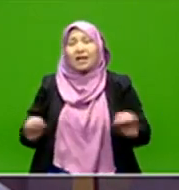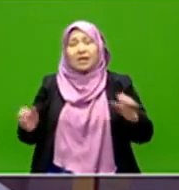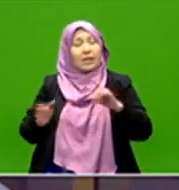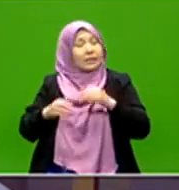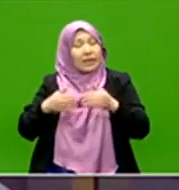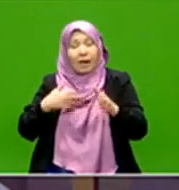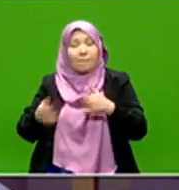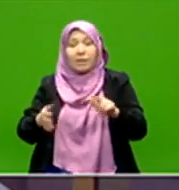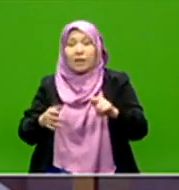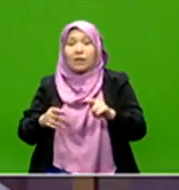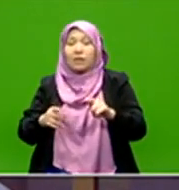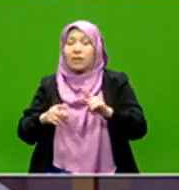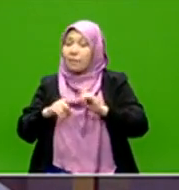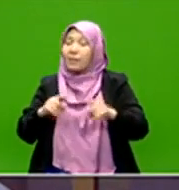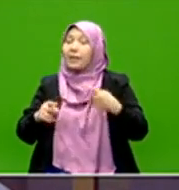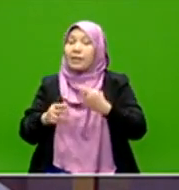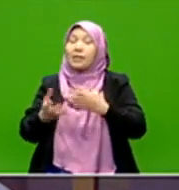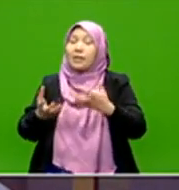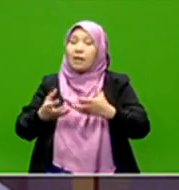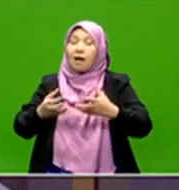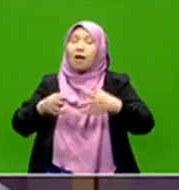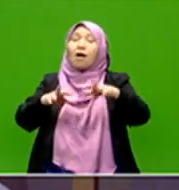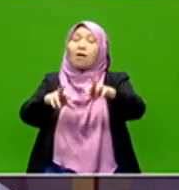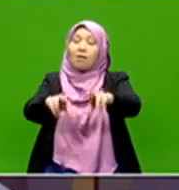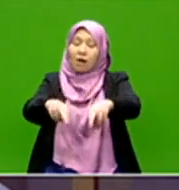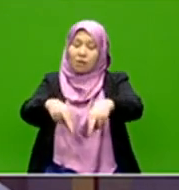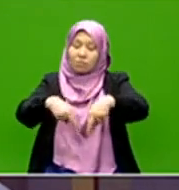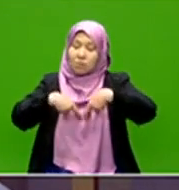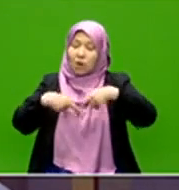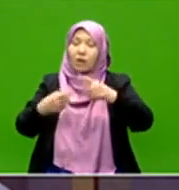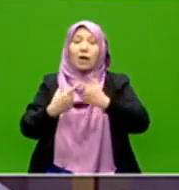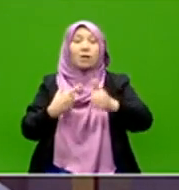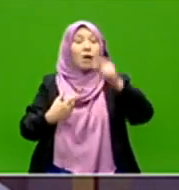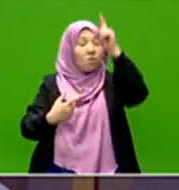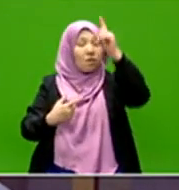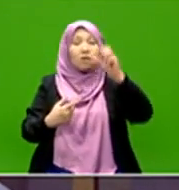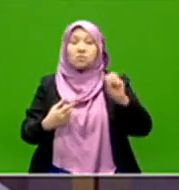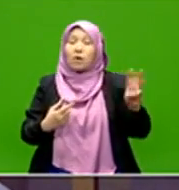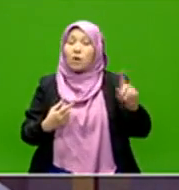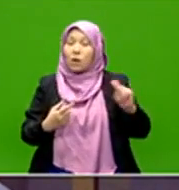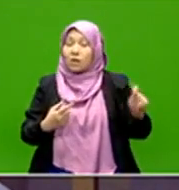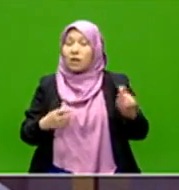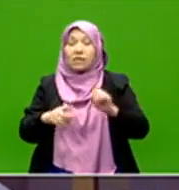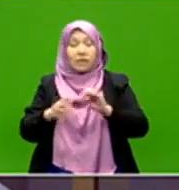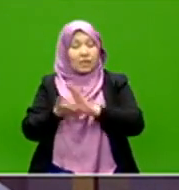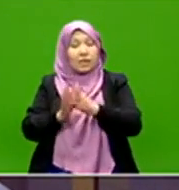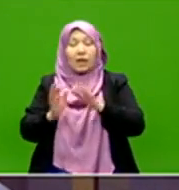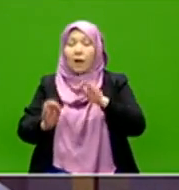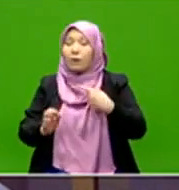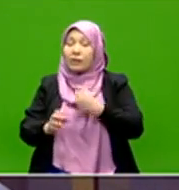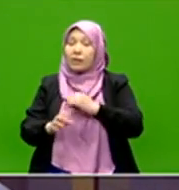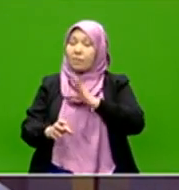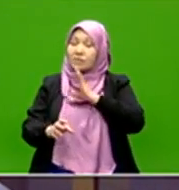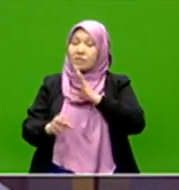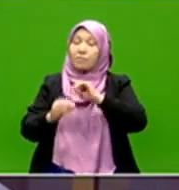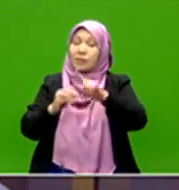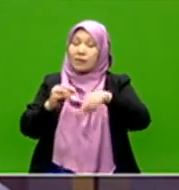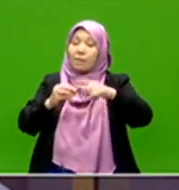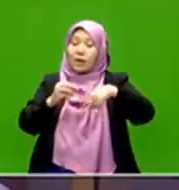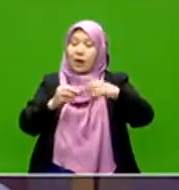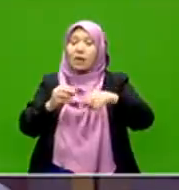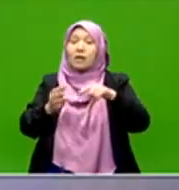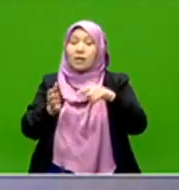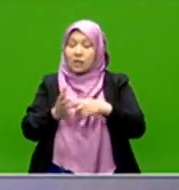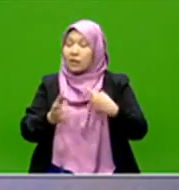nakkan keredaan daripada Allah Subhanahu Wa Taala. Jadi kalau kita bercakap tentang perkara ini Ustaz, ya, kalau